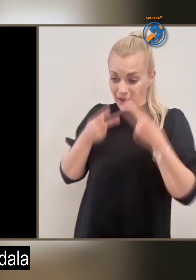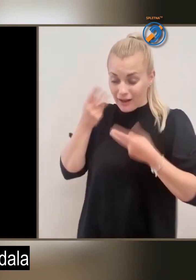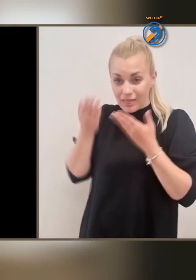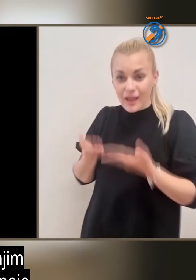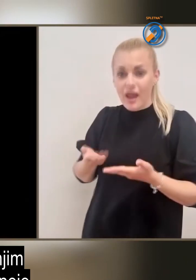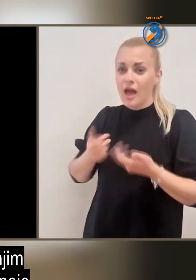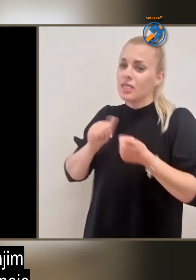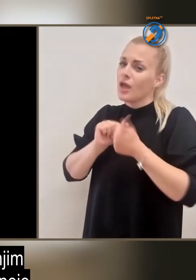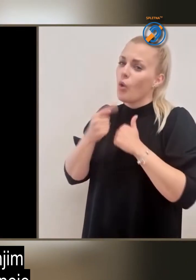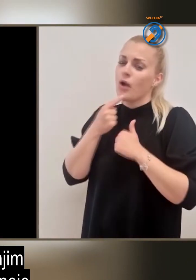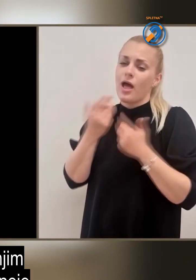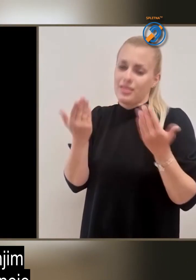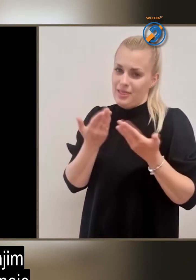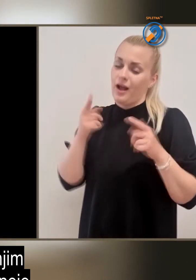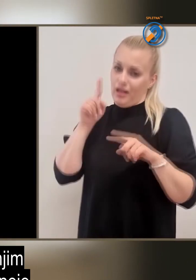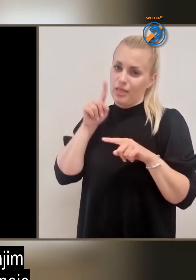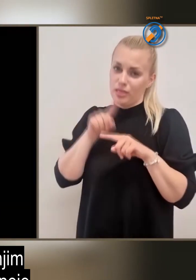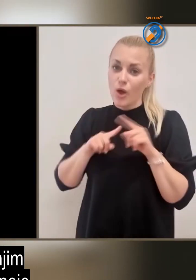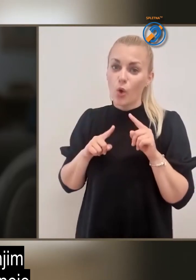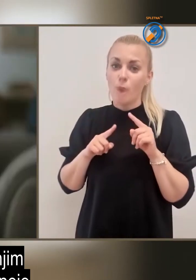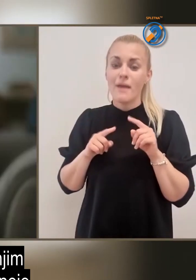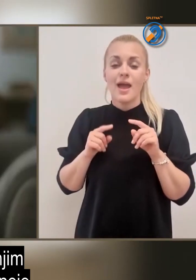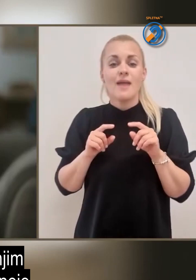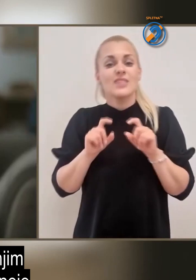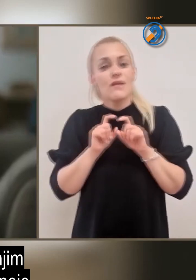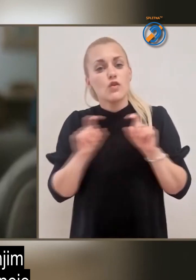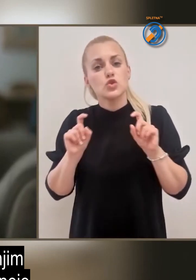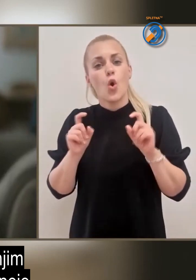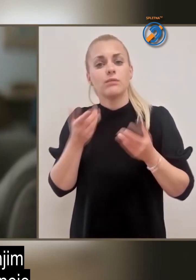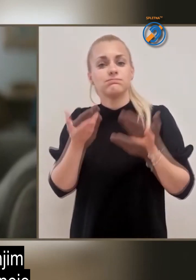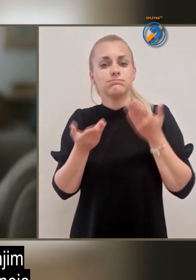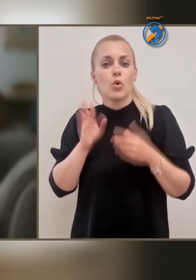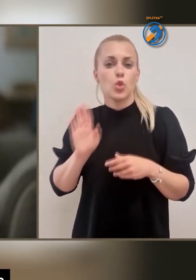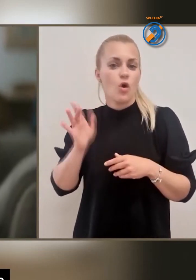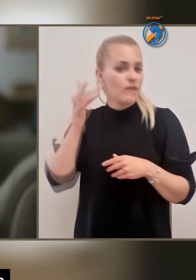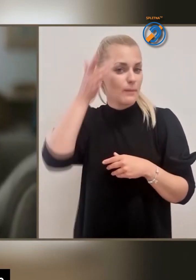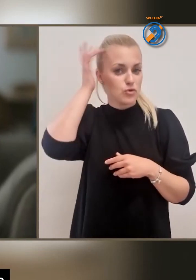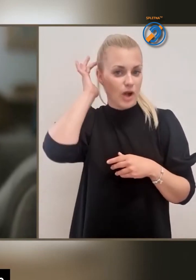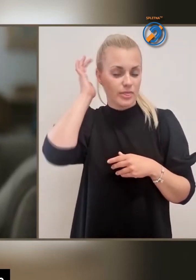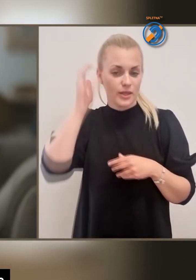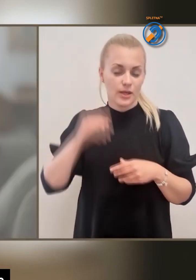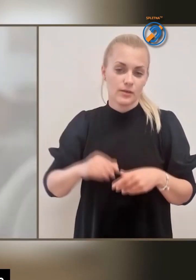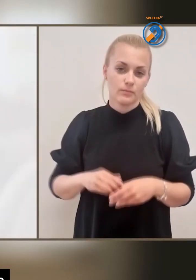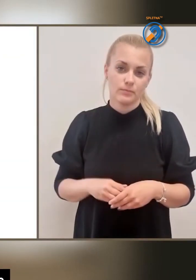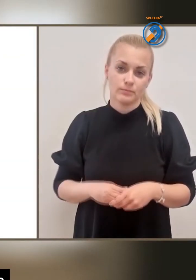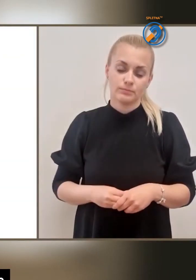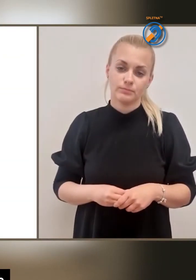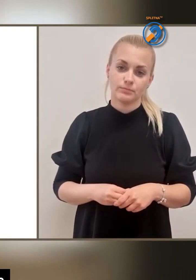takoj rekla, da je nekaj narobe z njim in da je vzrok najverjetneje v njegovih možganih.